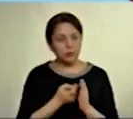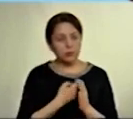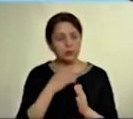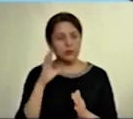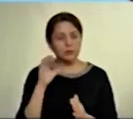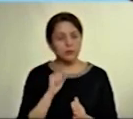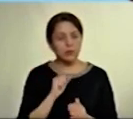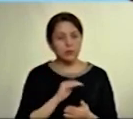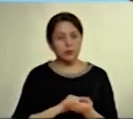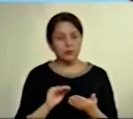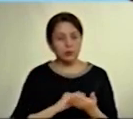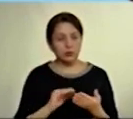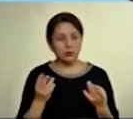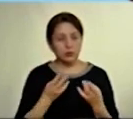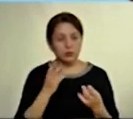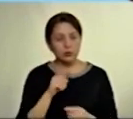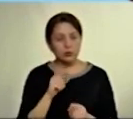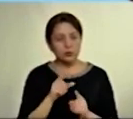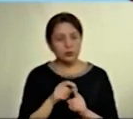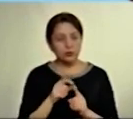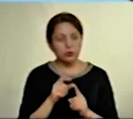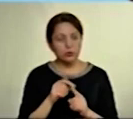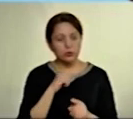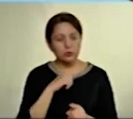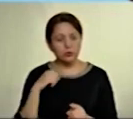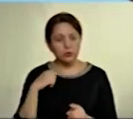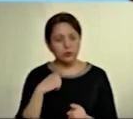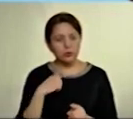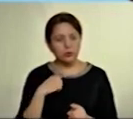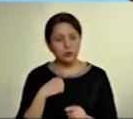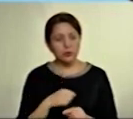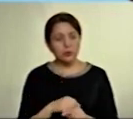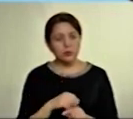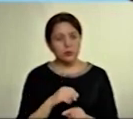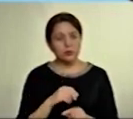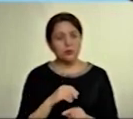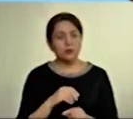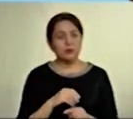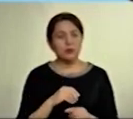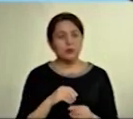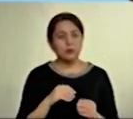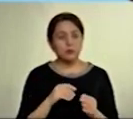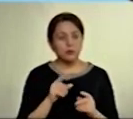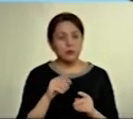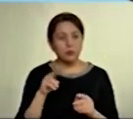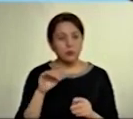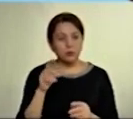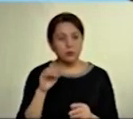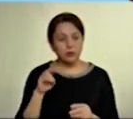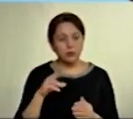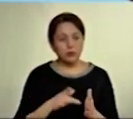va ushbu atamalarni o'zingizga demak kalit so'z sifatida belgilab olishingiz kerak